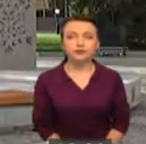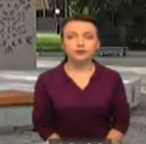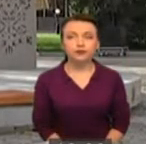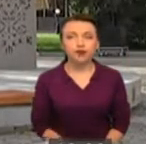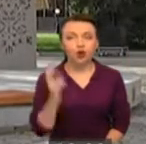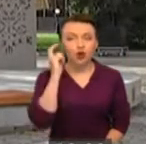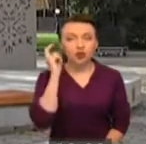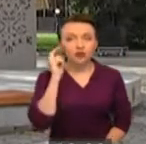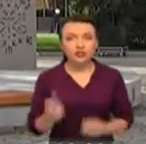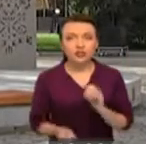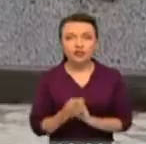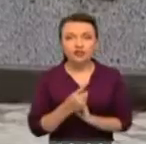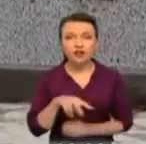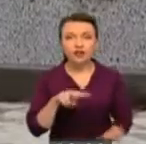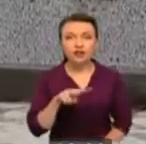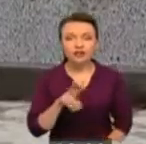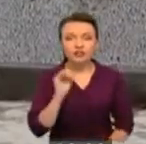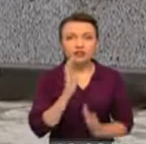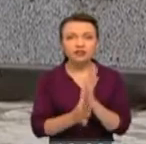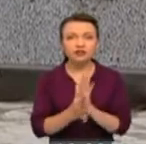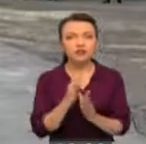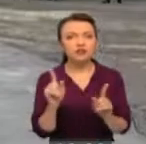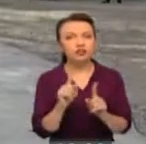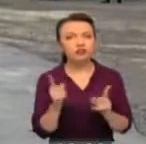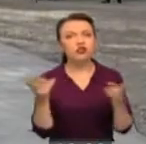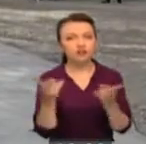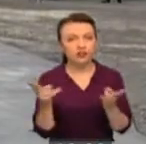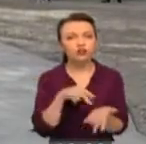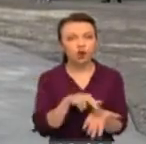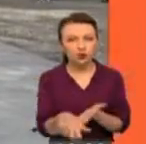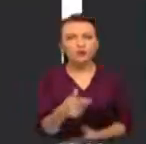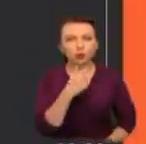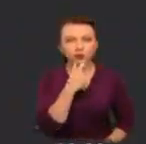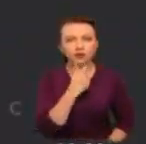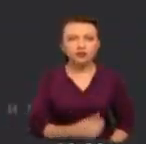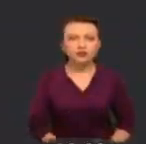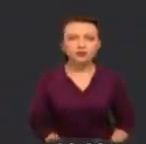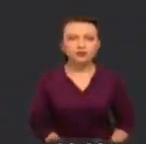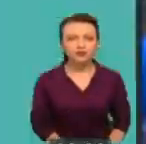У Києві з'явився латвійський сквер. На що варто сходити подивитися?